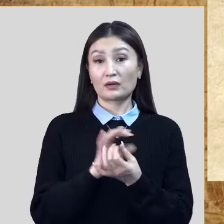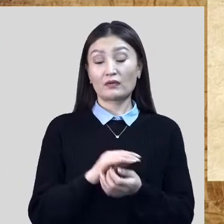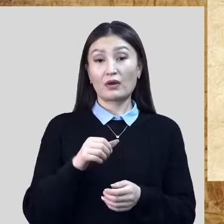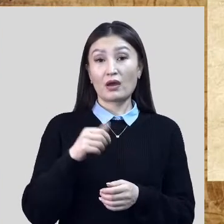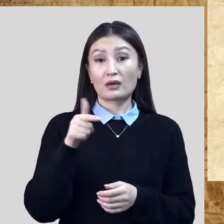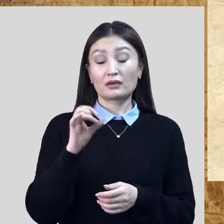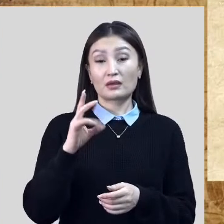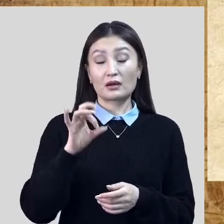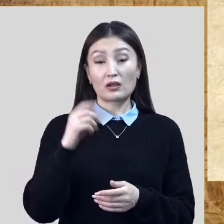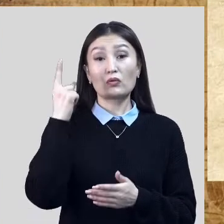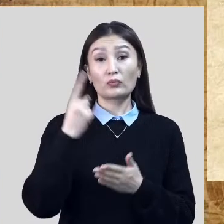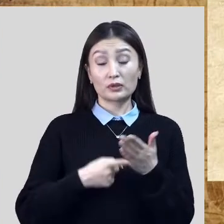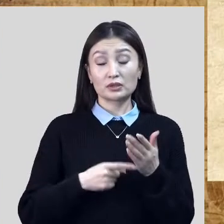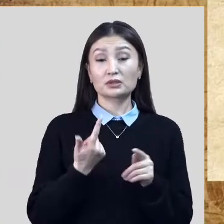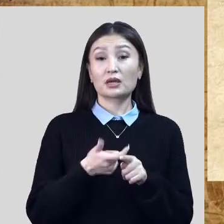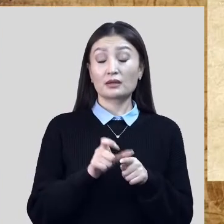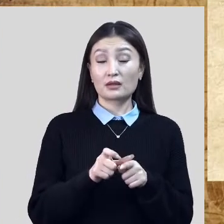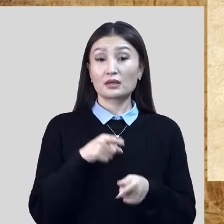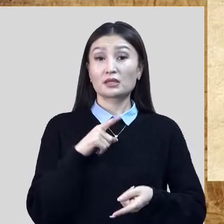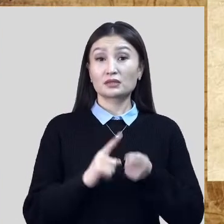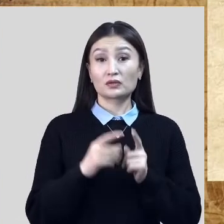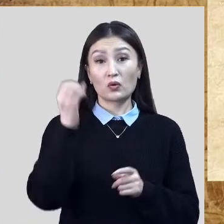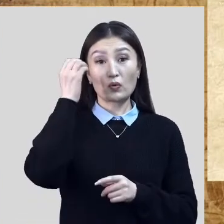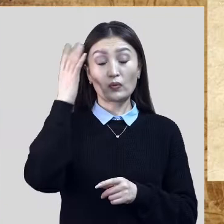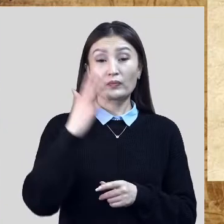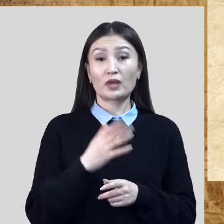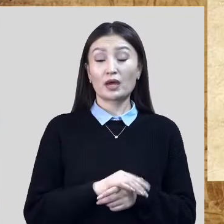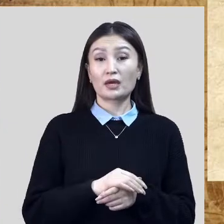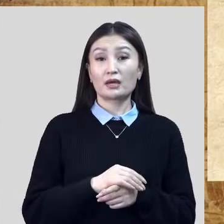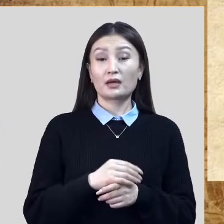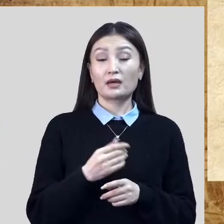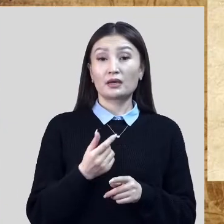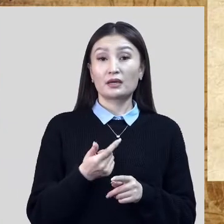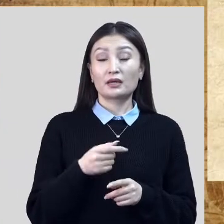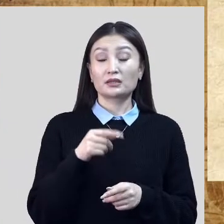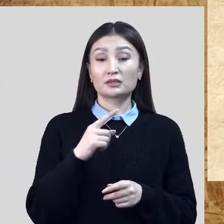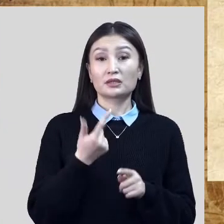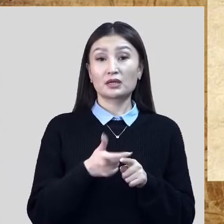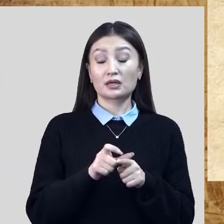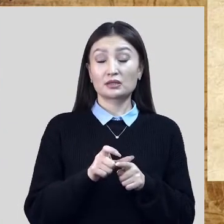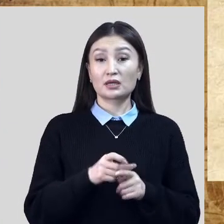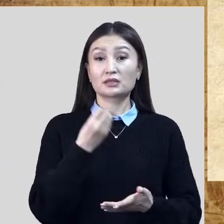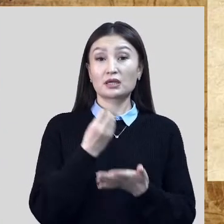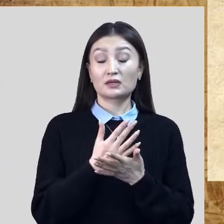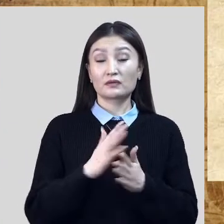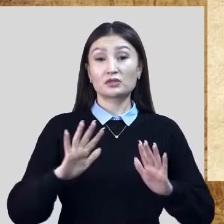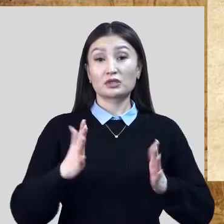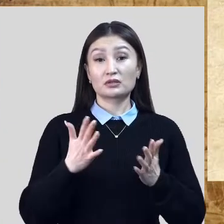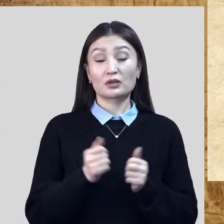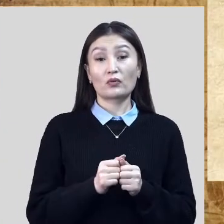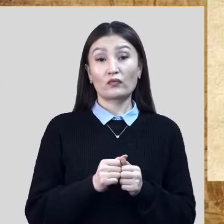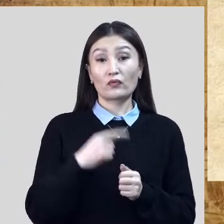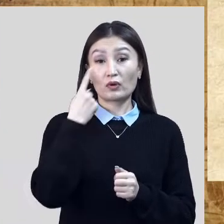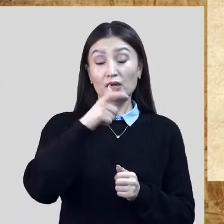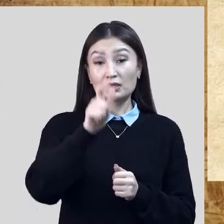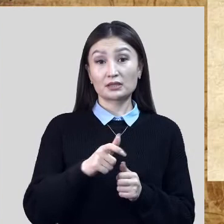генерал убедился в том, что это действительно умная, проницательная, трезво оценивающая обстановку